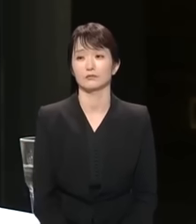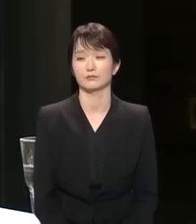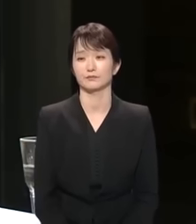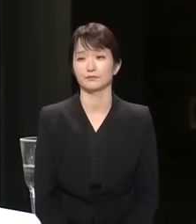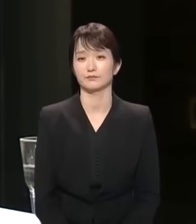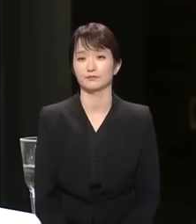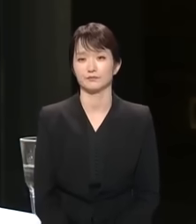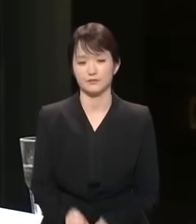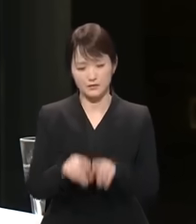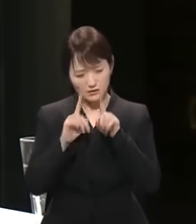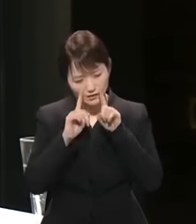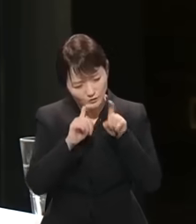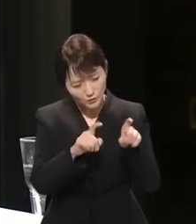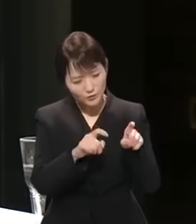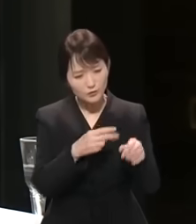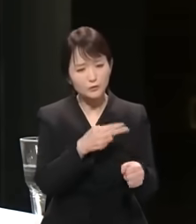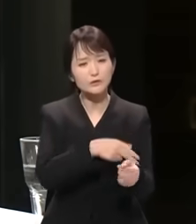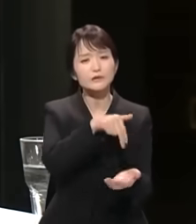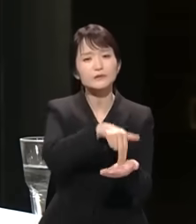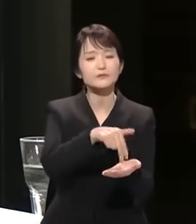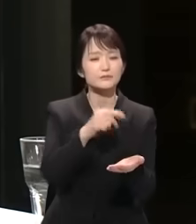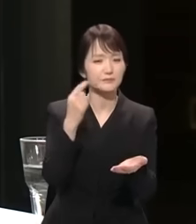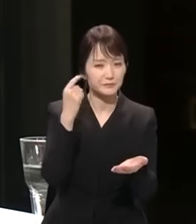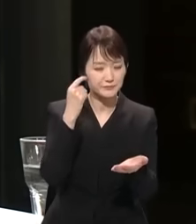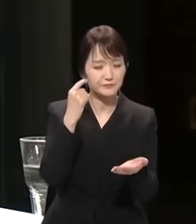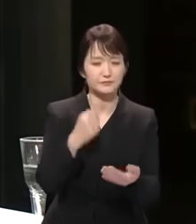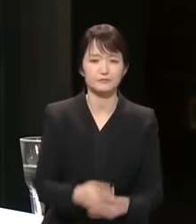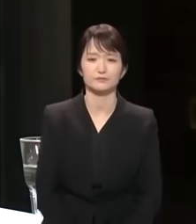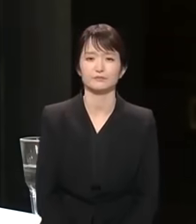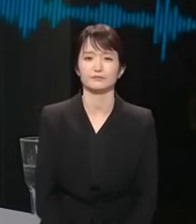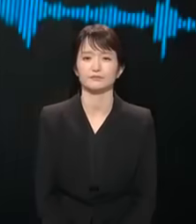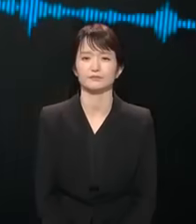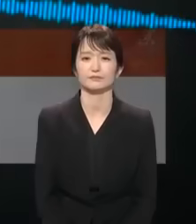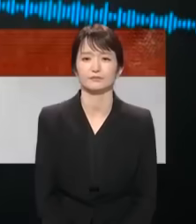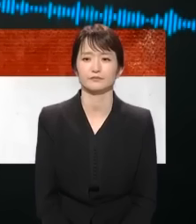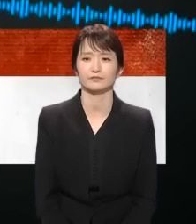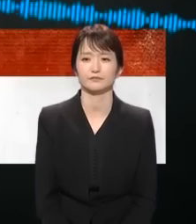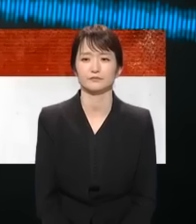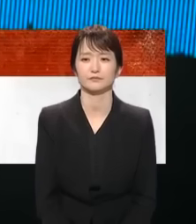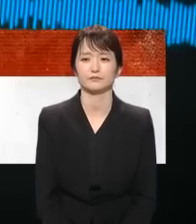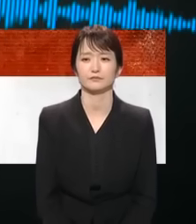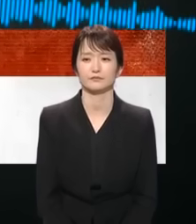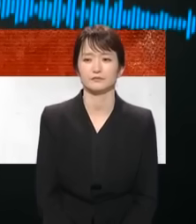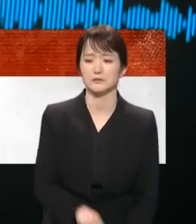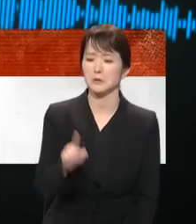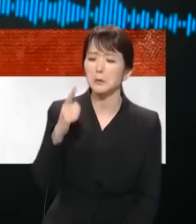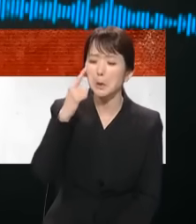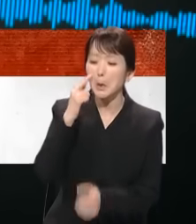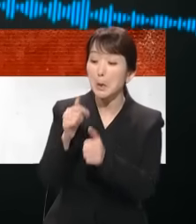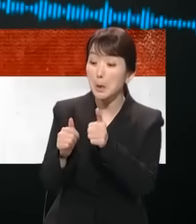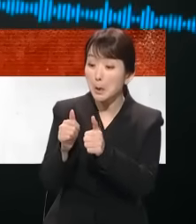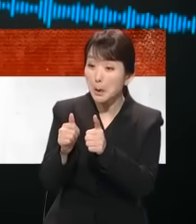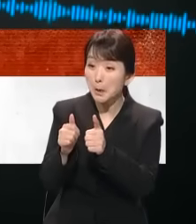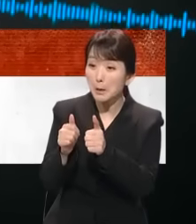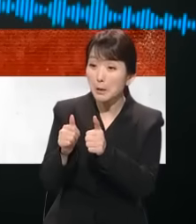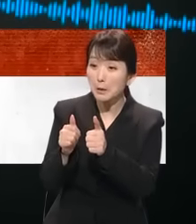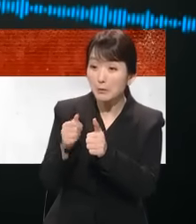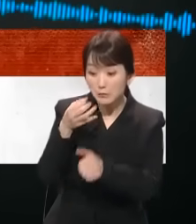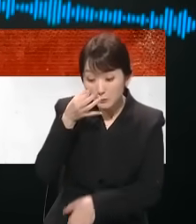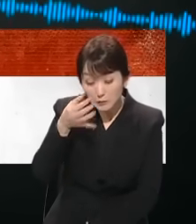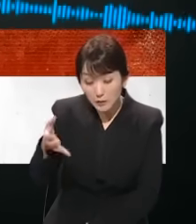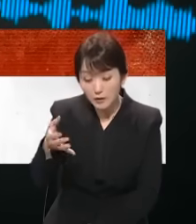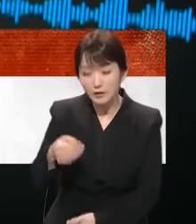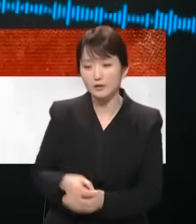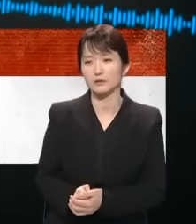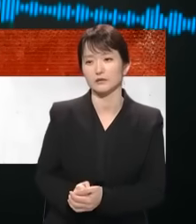대한이 해당 교수의 입장도 들어봤는데요 잠깐 들어보시죠 뭘 범 범을 보이다가 보니까이